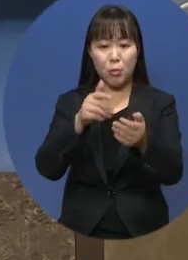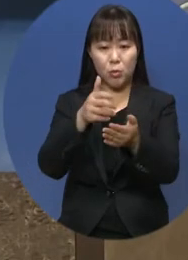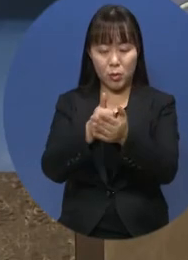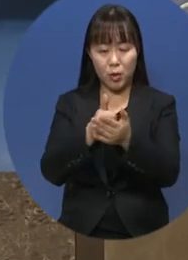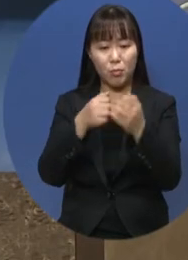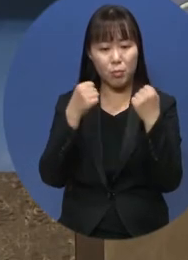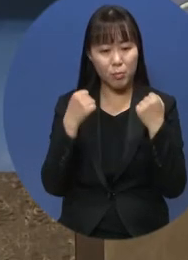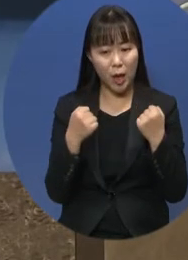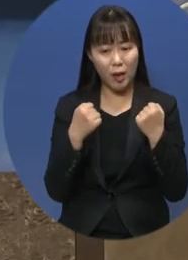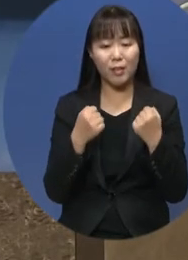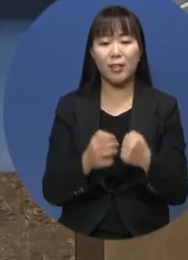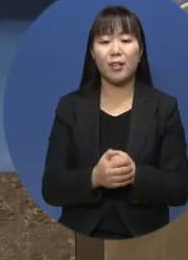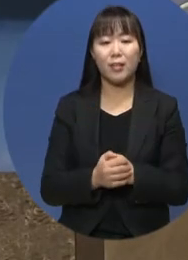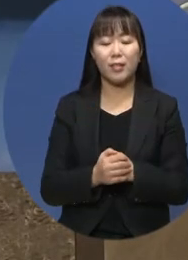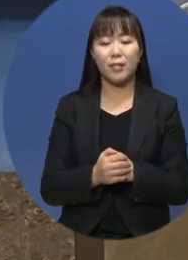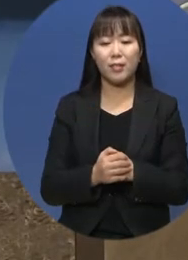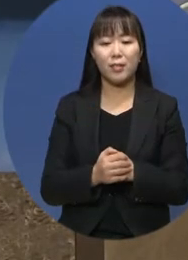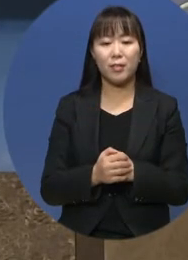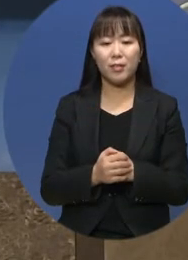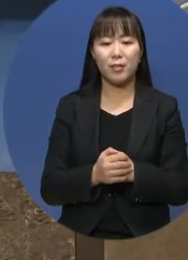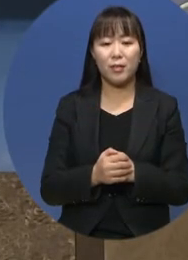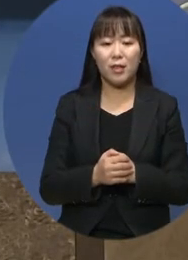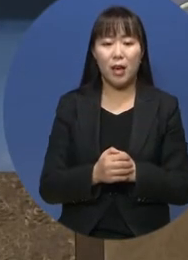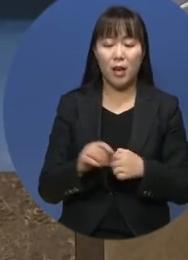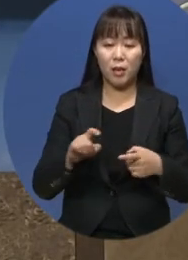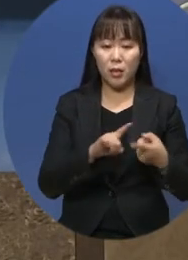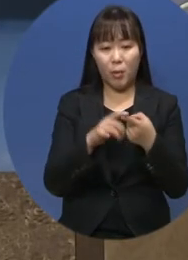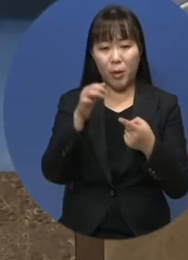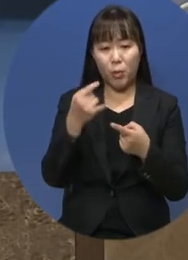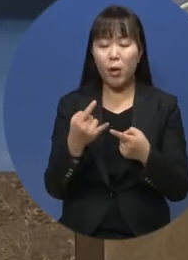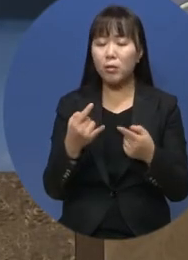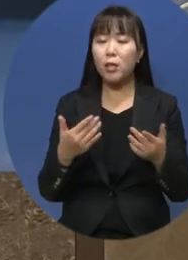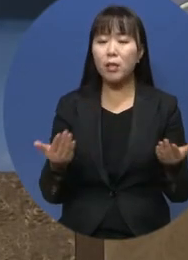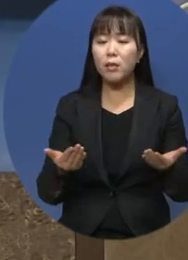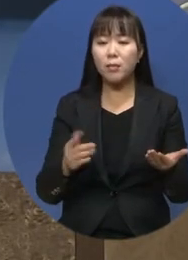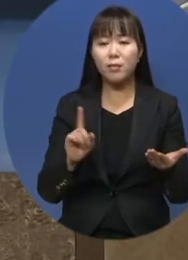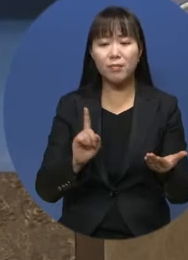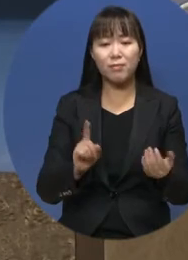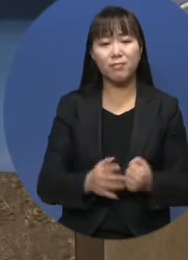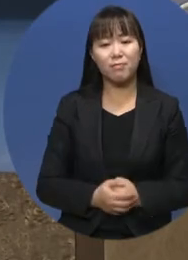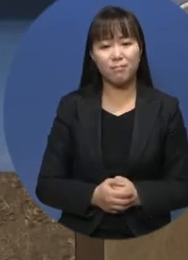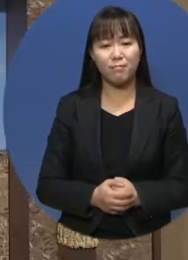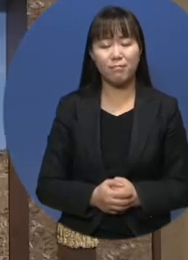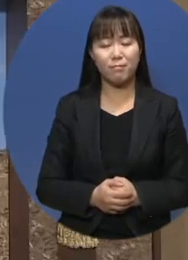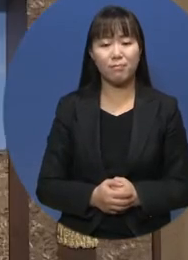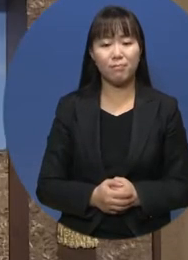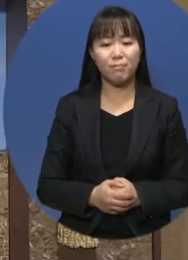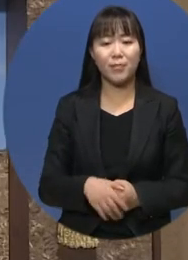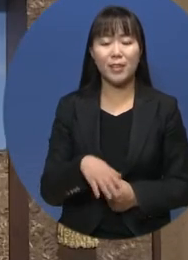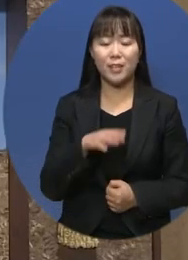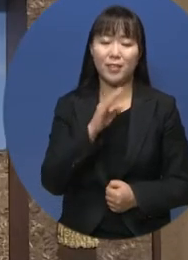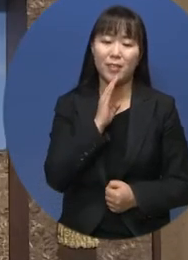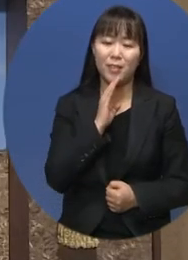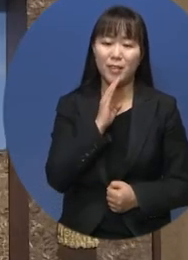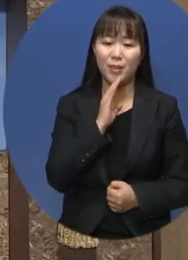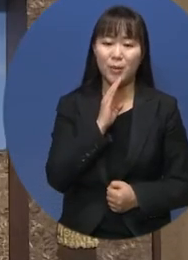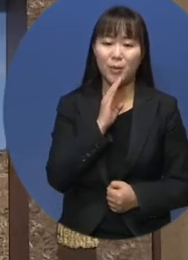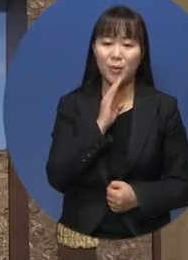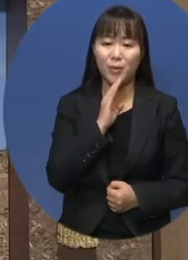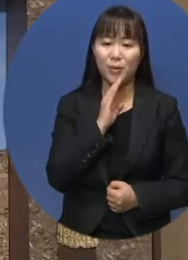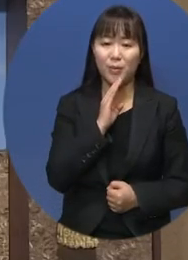어 계신데요 이 협의에 에서는 주로 어떤 업무를 맡고 계신가요 어 실제로 아